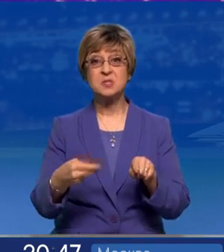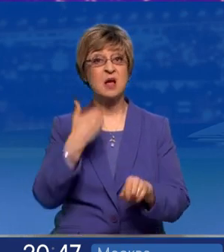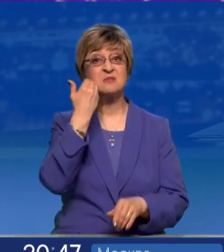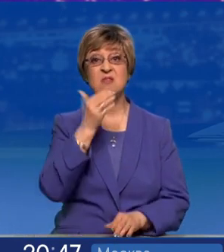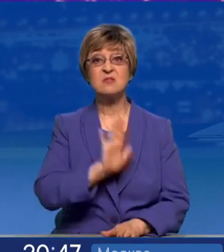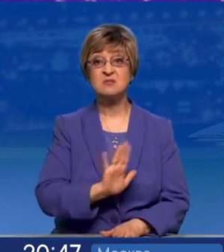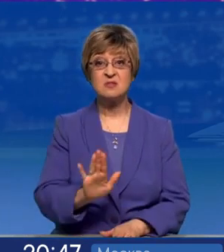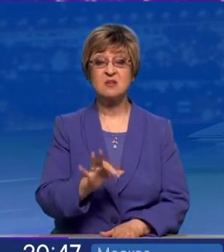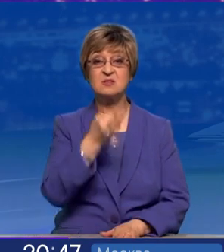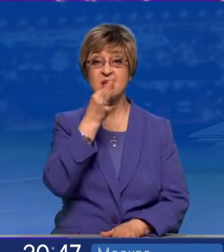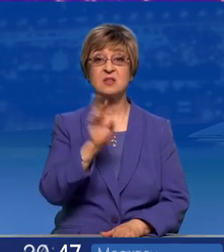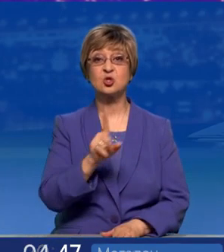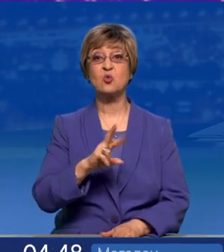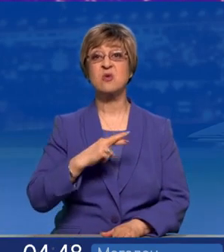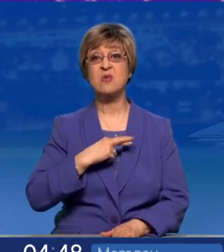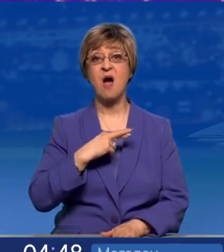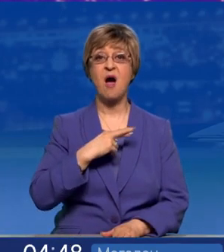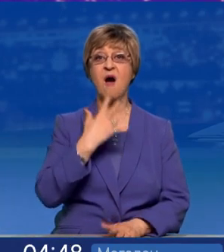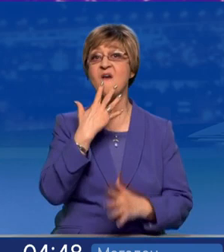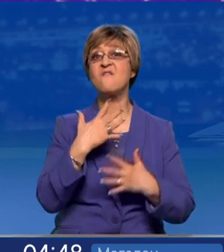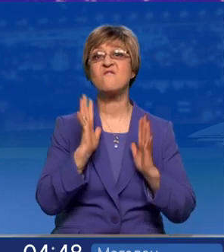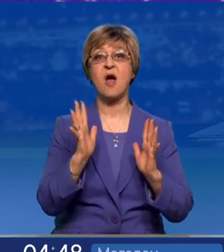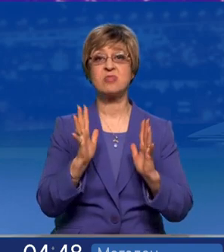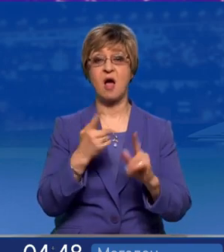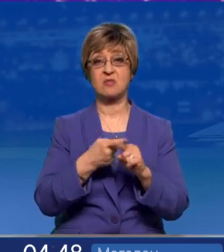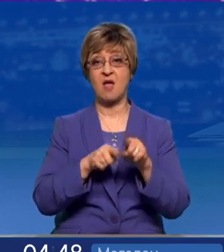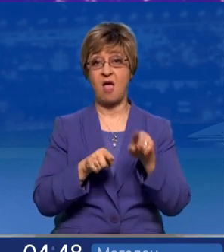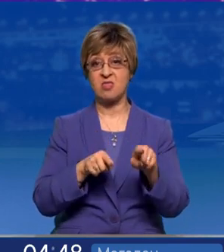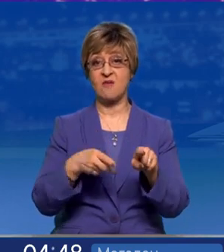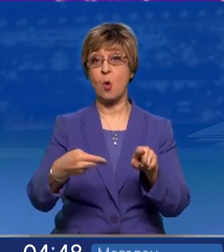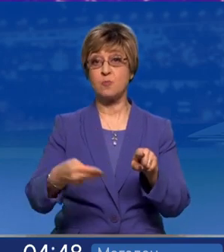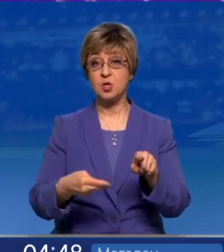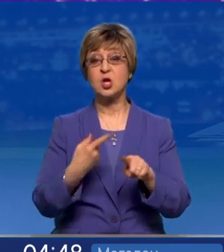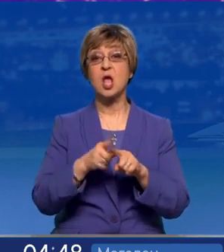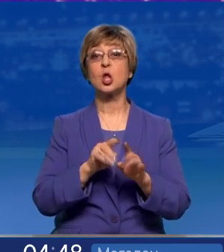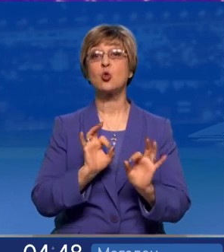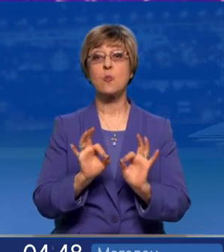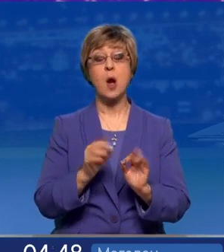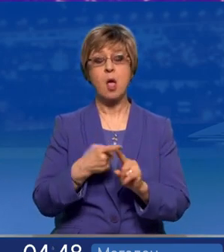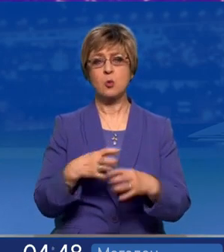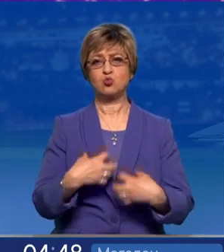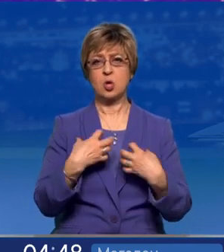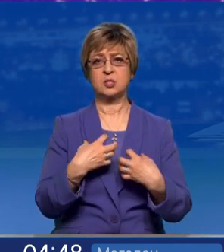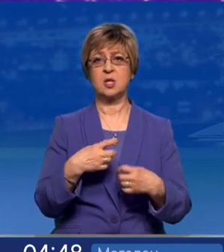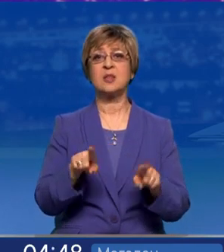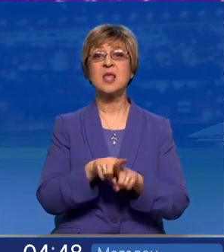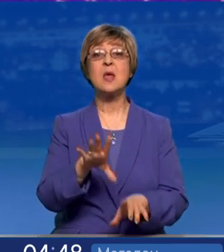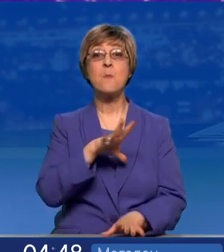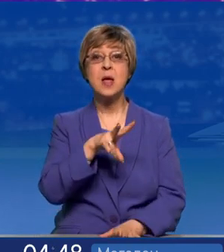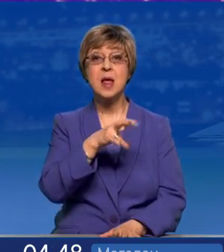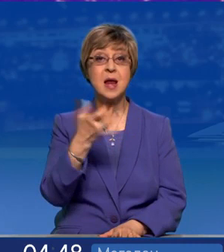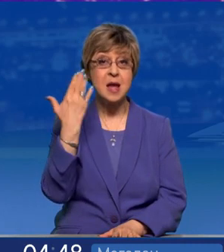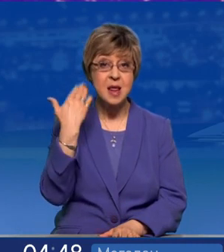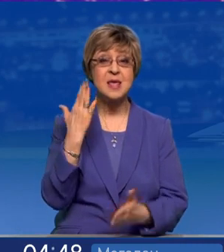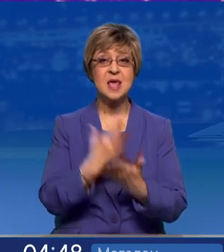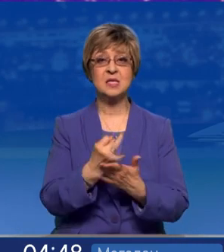И сказать, что я вот фанат, подписчик вот этих, это нормально. Вот в чем ужас. Такие были, есть и будут. Вопрос, они должны